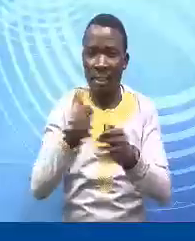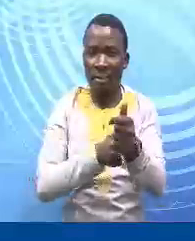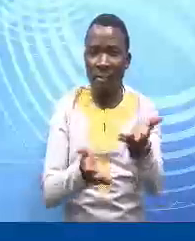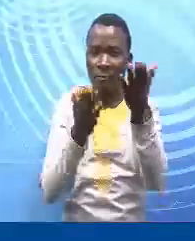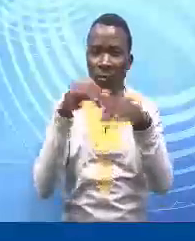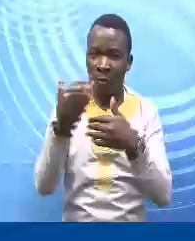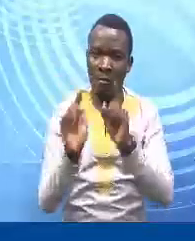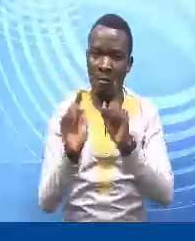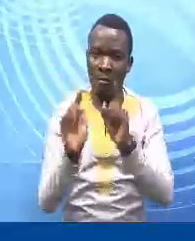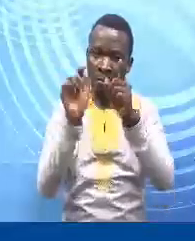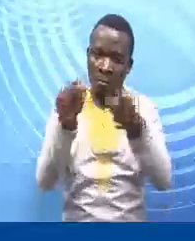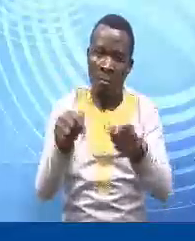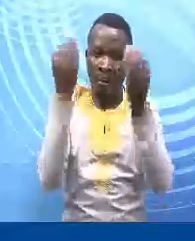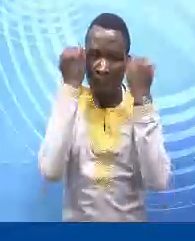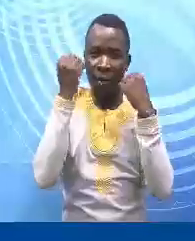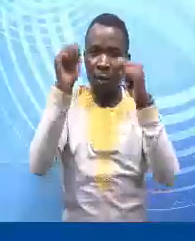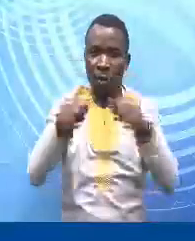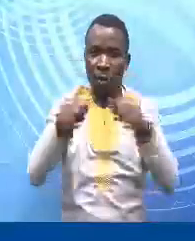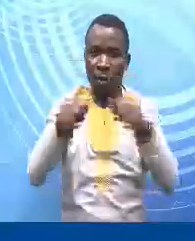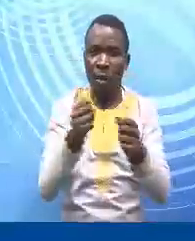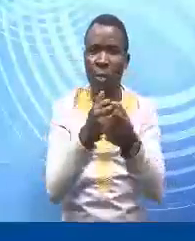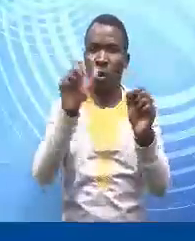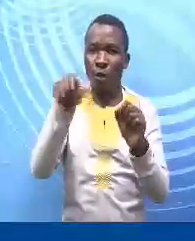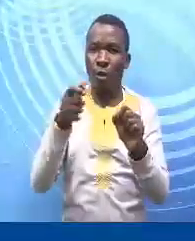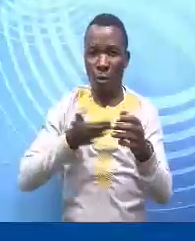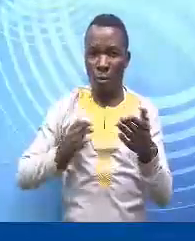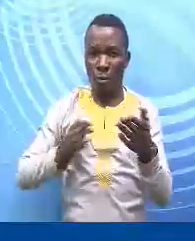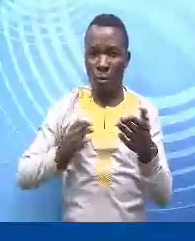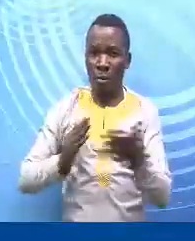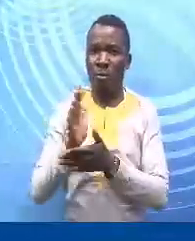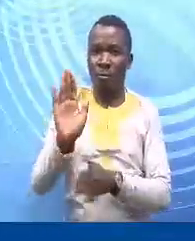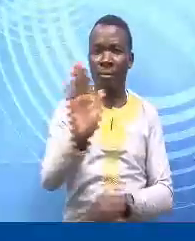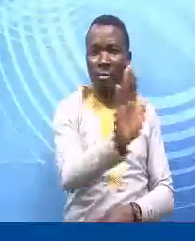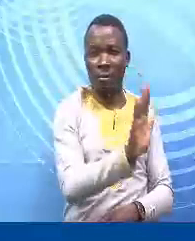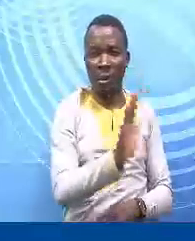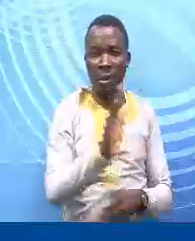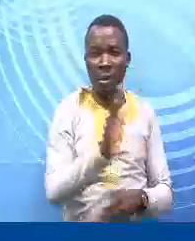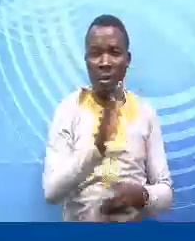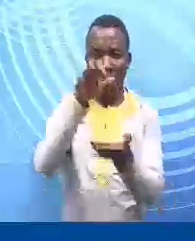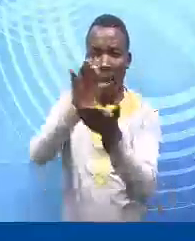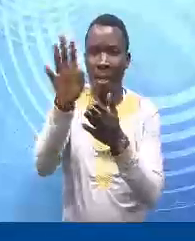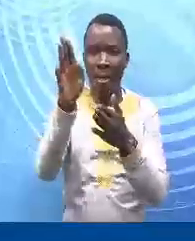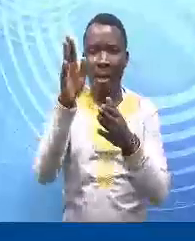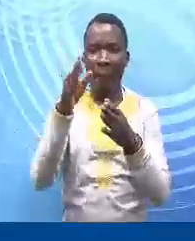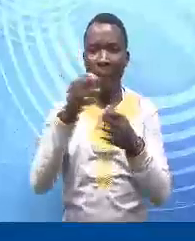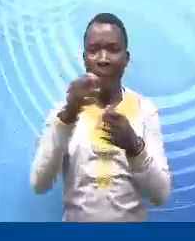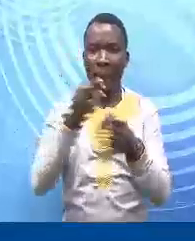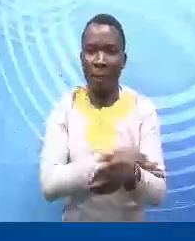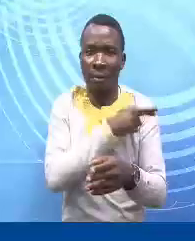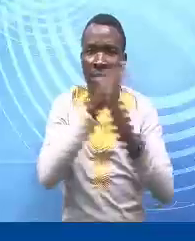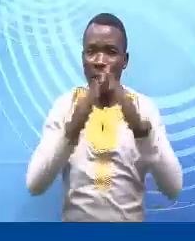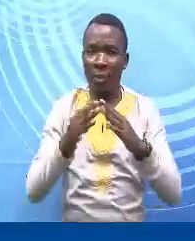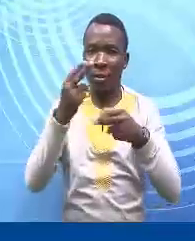mu nkiko bashobore kurenganurwa buri wese agira uburenganzira kuba yasohorwaga muri iyi mitungo ngo nuko iyi nzu yitwa Dodosi